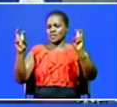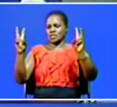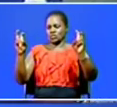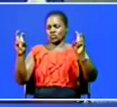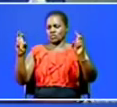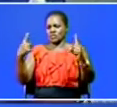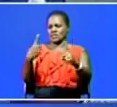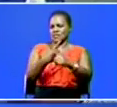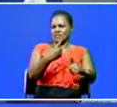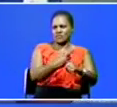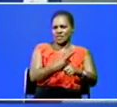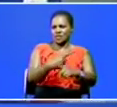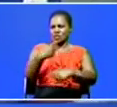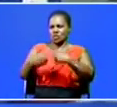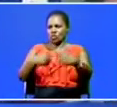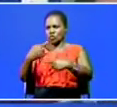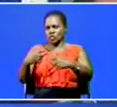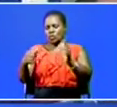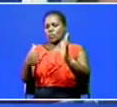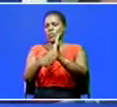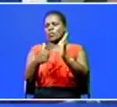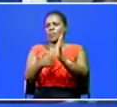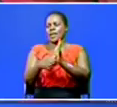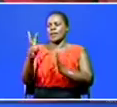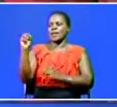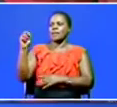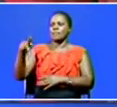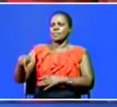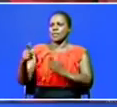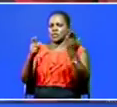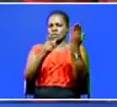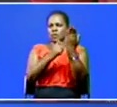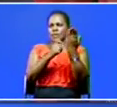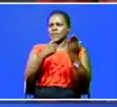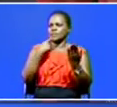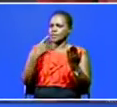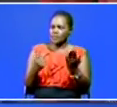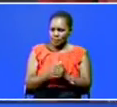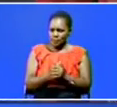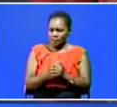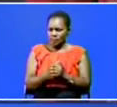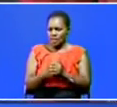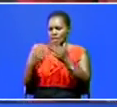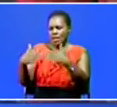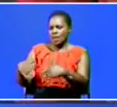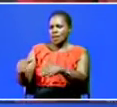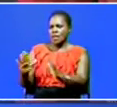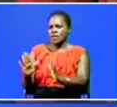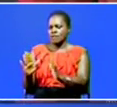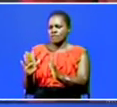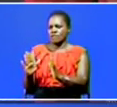kadha ambayo itaendelea kukua ni shida kwa wajumbe. Swahili walisema usiache